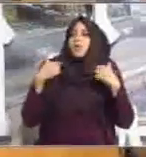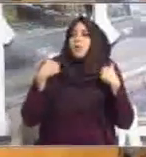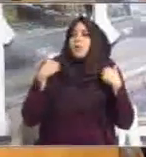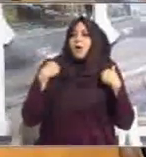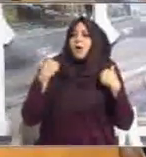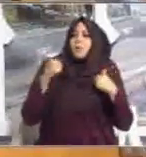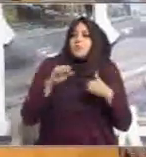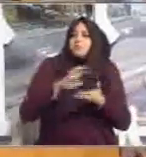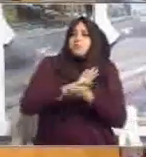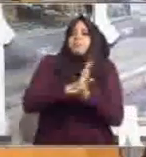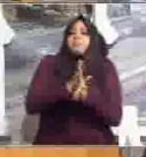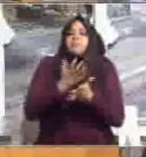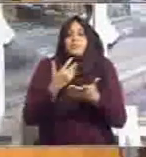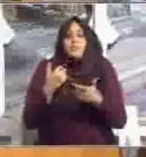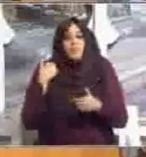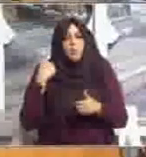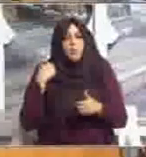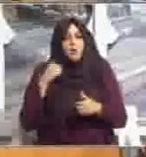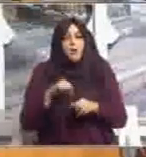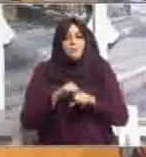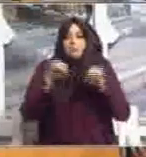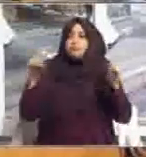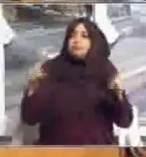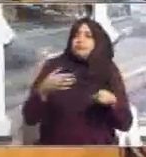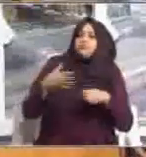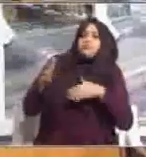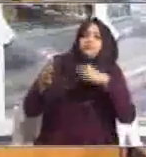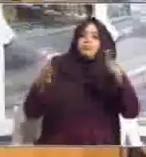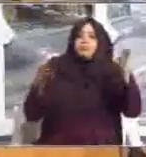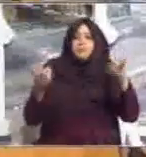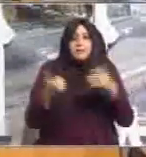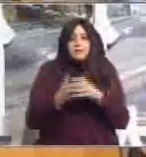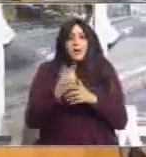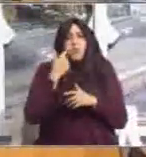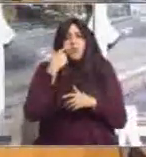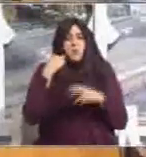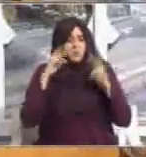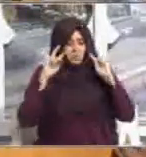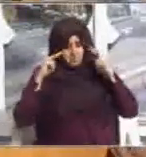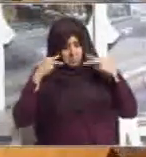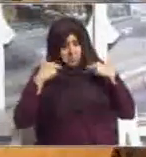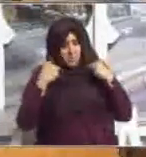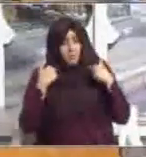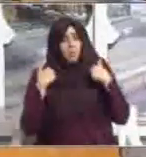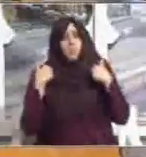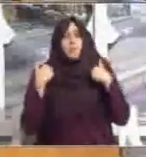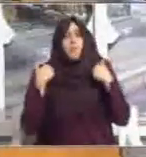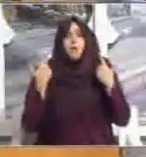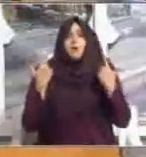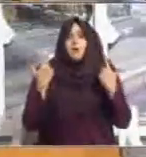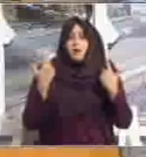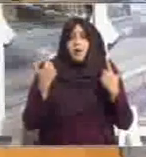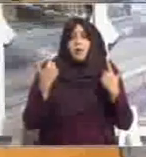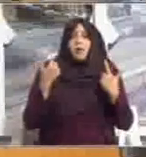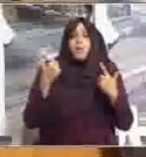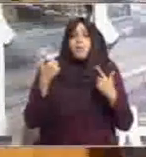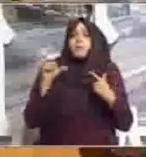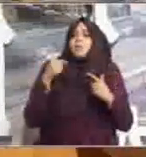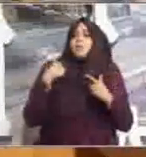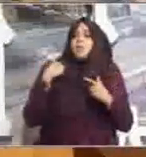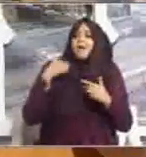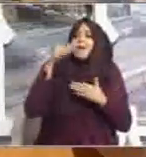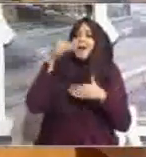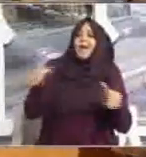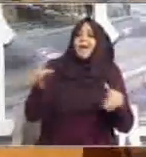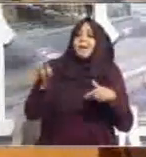بالظلم أحيانا، ولا يتعدى الحدود نتاعو ويرى أنه قادر على أن يقطع رزق